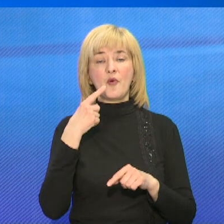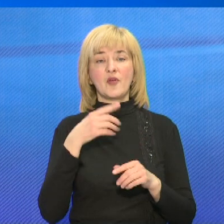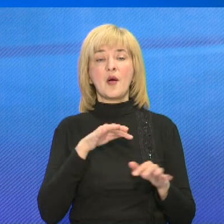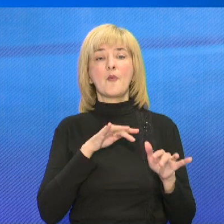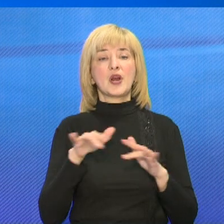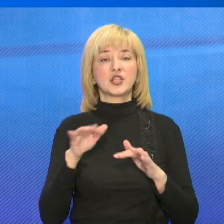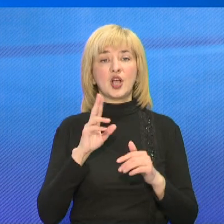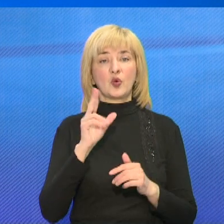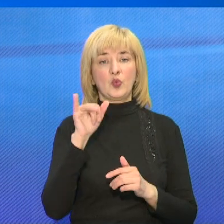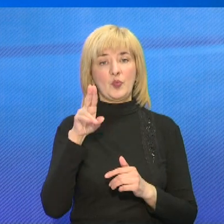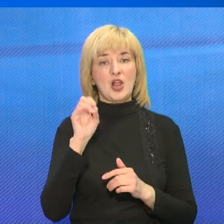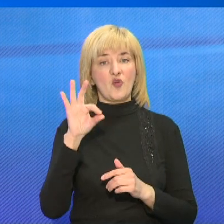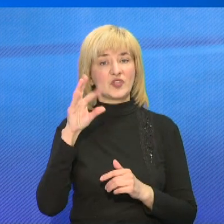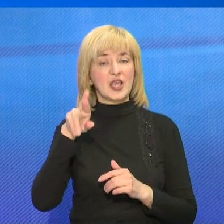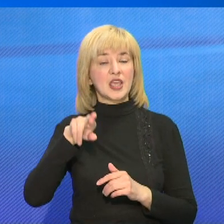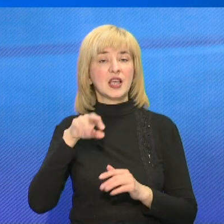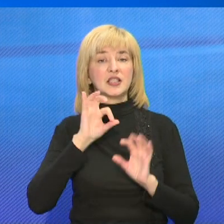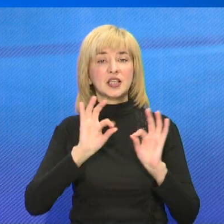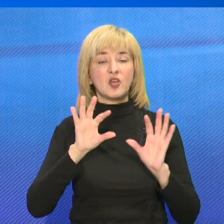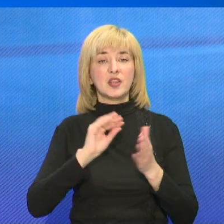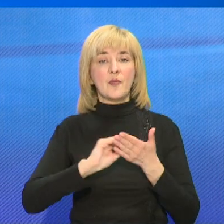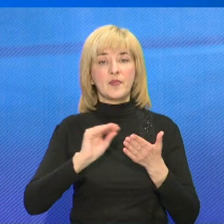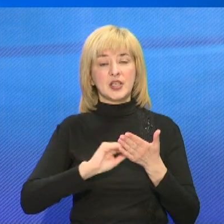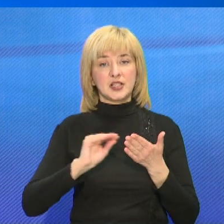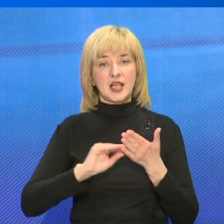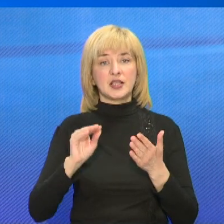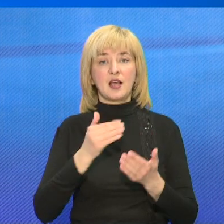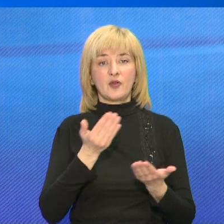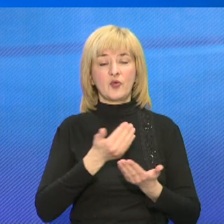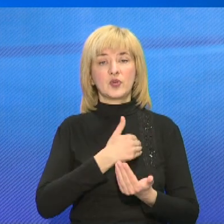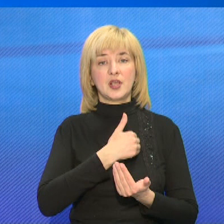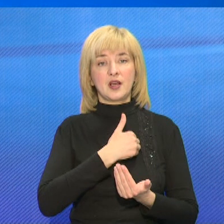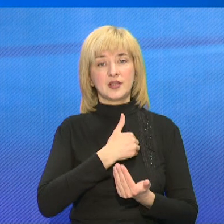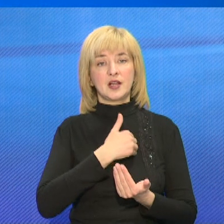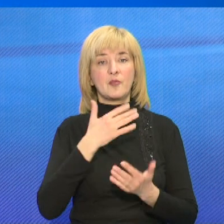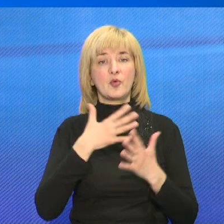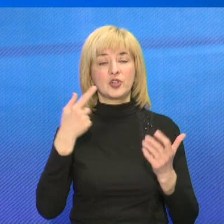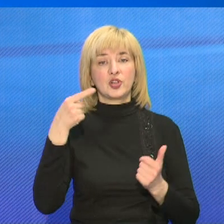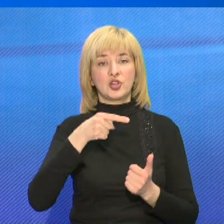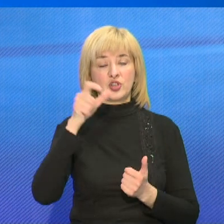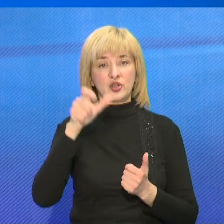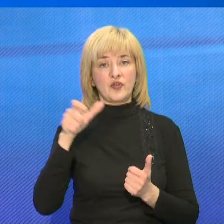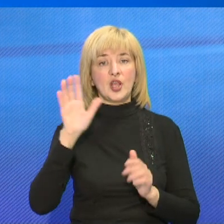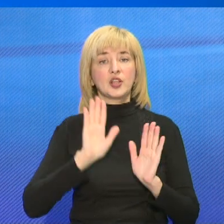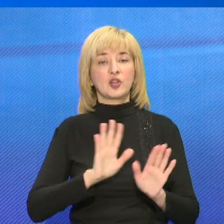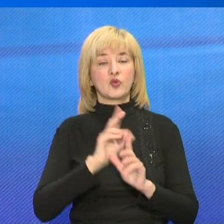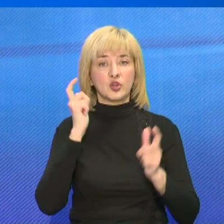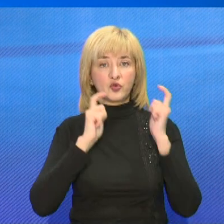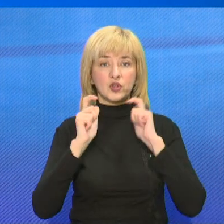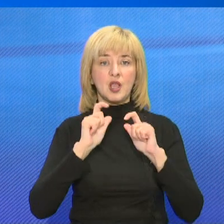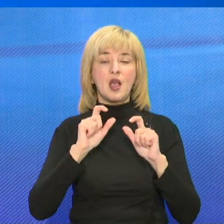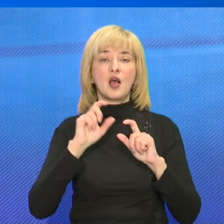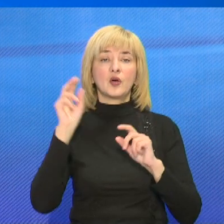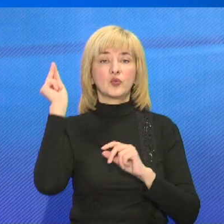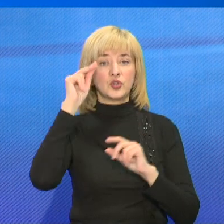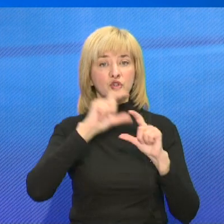купаловская диктовка, написать якую выказали жаданий больше за 1000 человек. И не только студенты ведущего региона, але и навученцы школ,